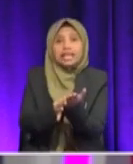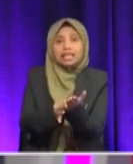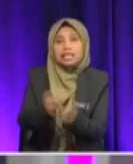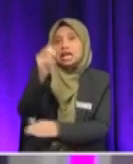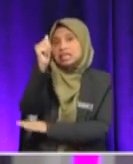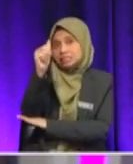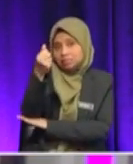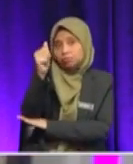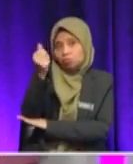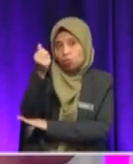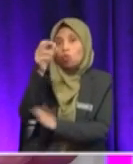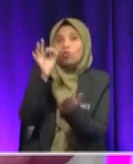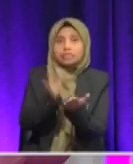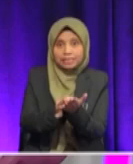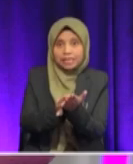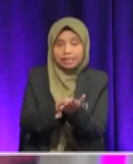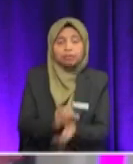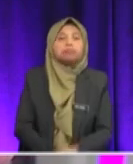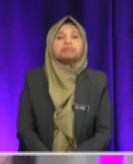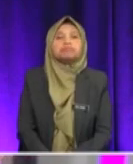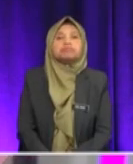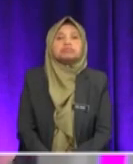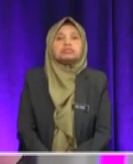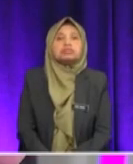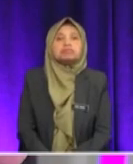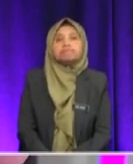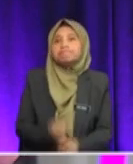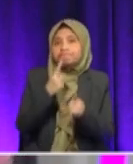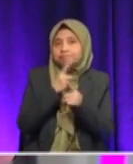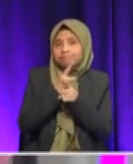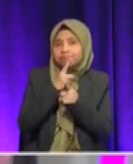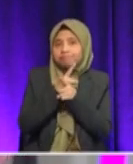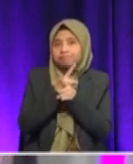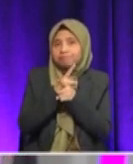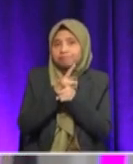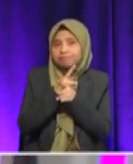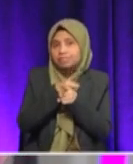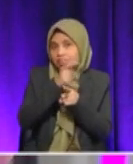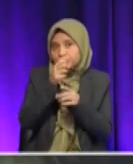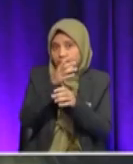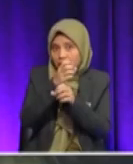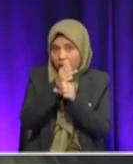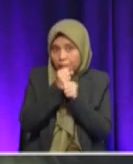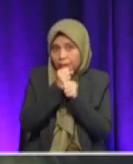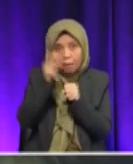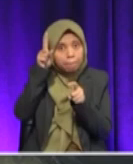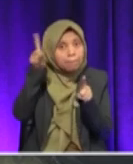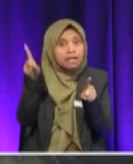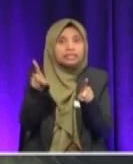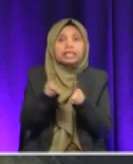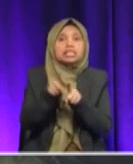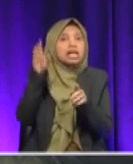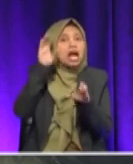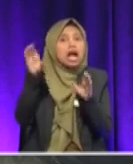selagi 10 sini oke Tania sekali lagi nah anda percaya memadankan gampang-gampang